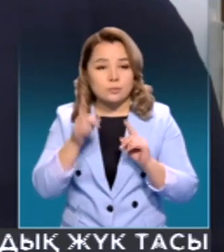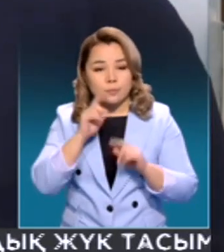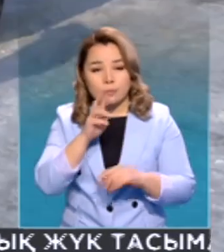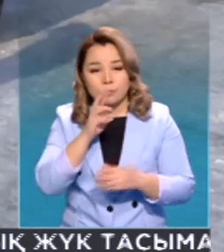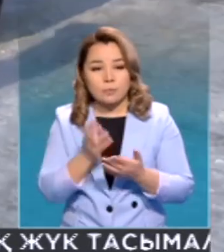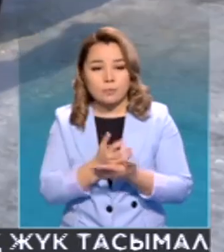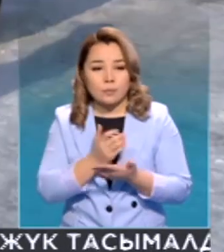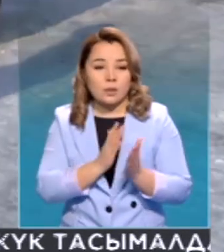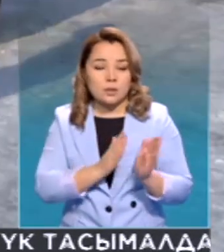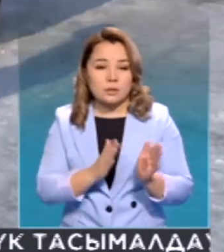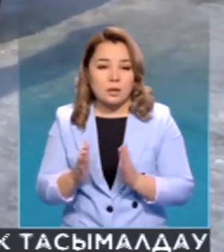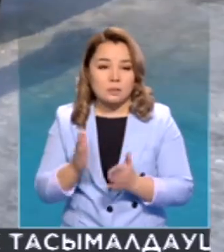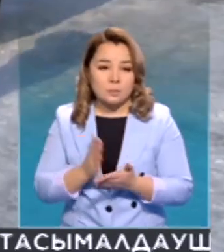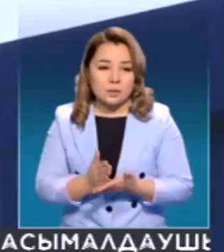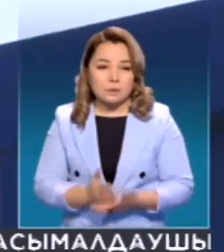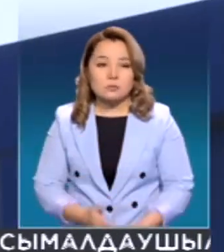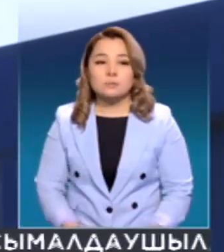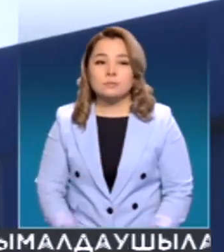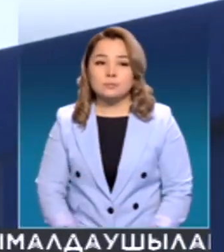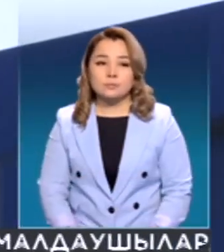еңбекақы тұрақты.